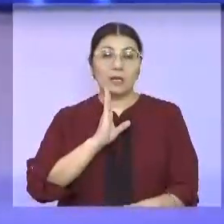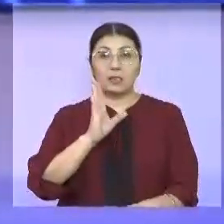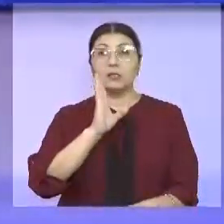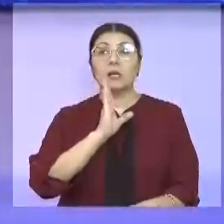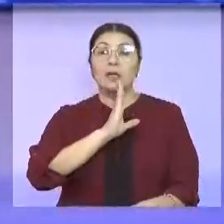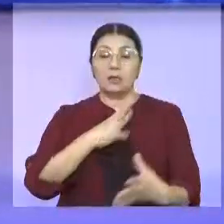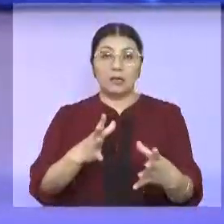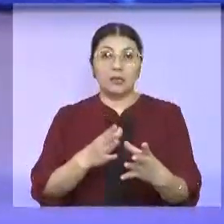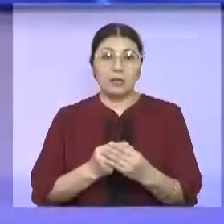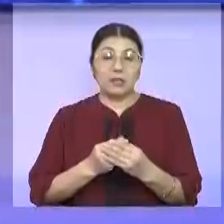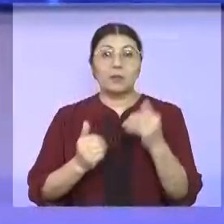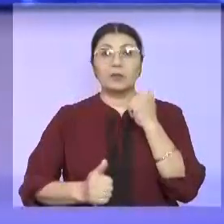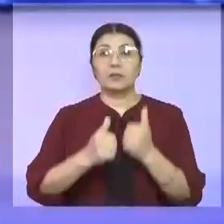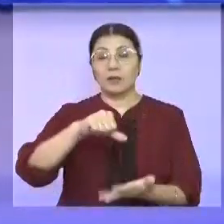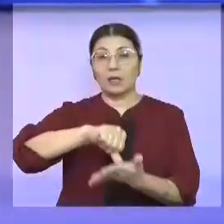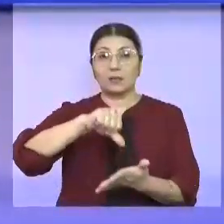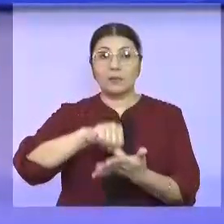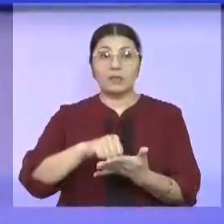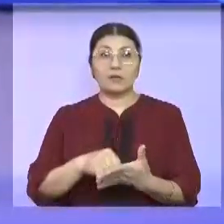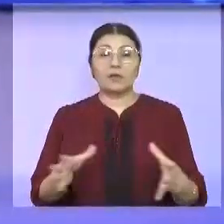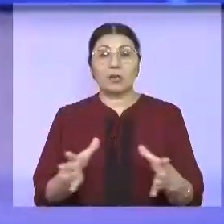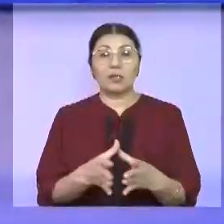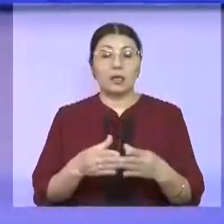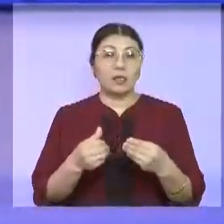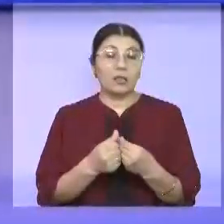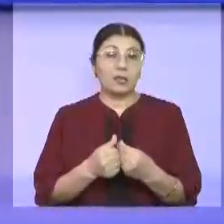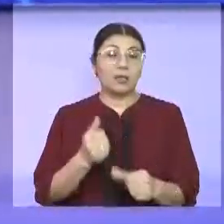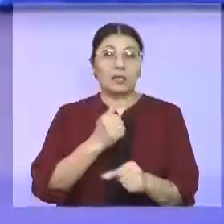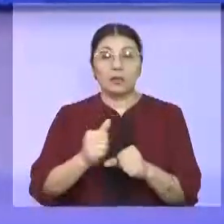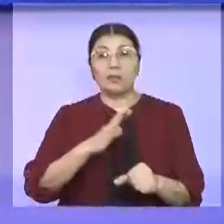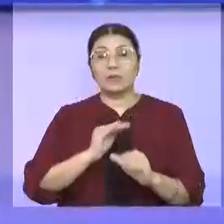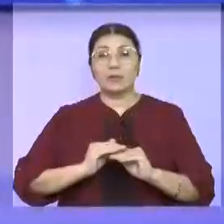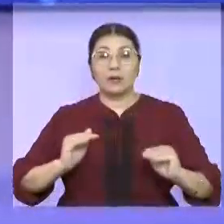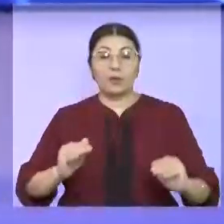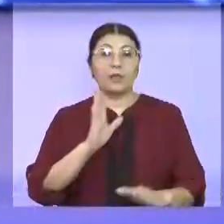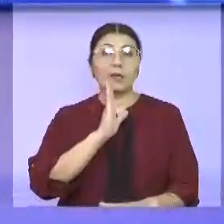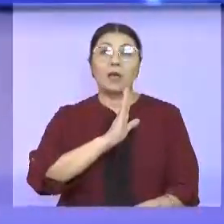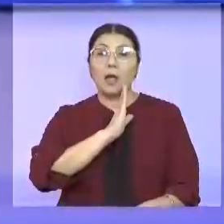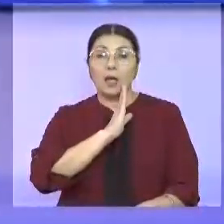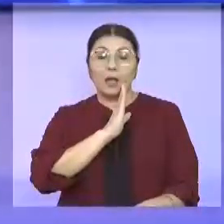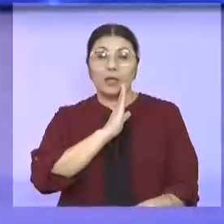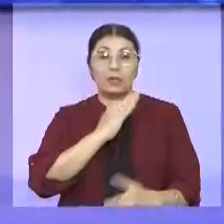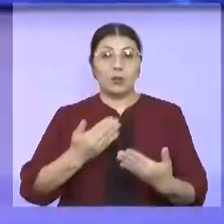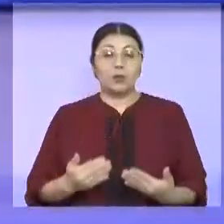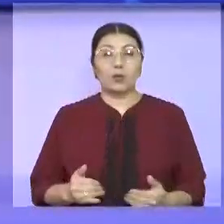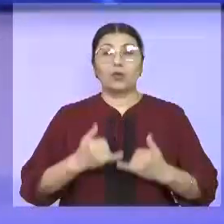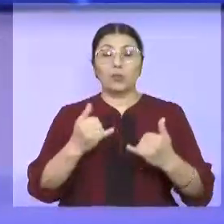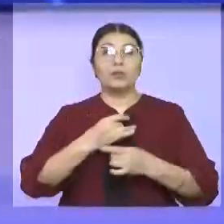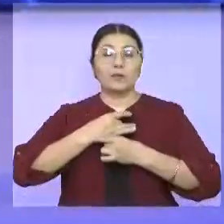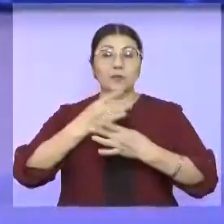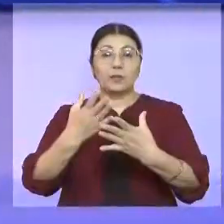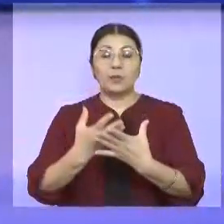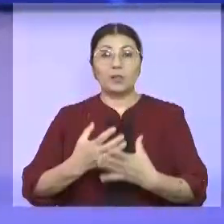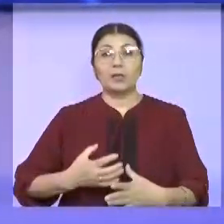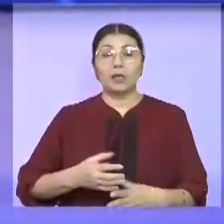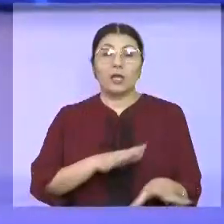бірге мерекелік байқауға қатысты. Тұрмыста қысым көрген әйелдер мен балалардың тезірек қалпына келу үшін мұнда мәдени шаралардың маңызы зор